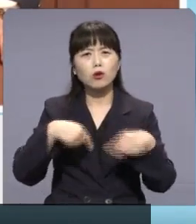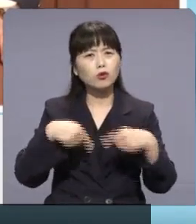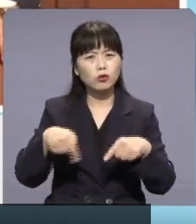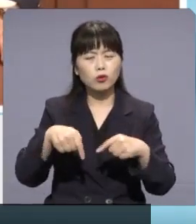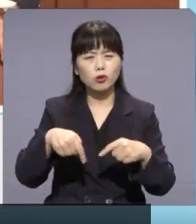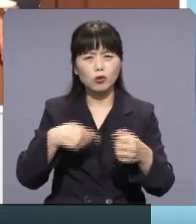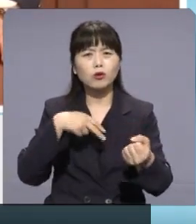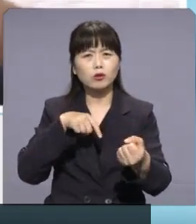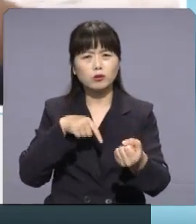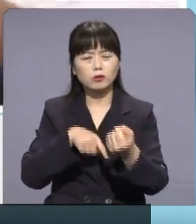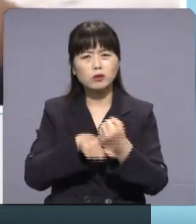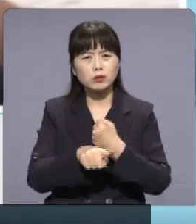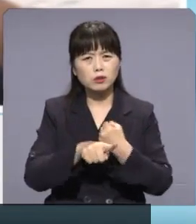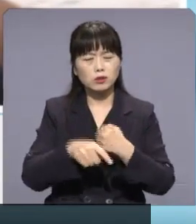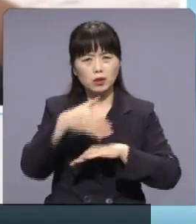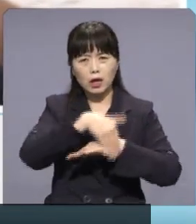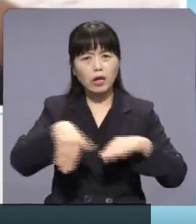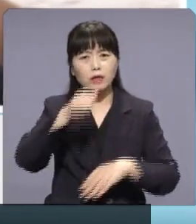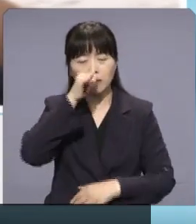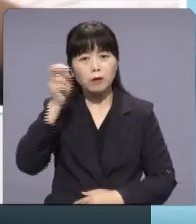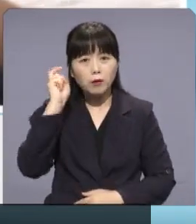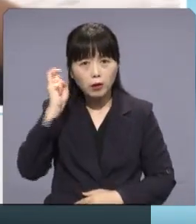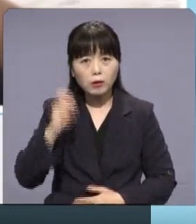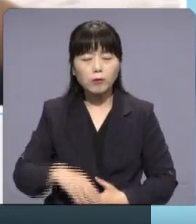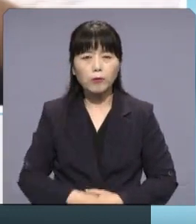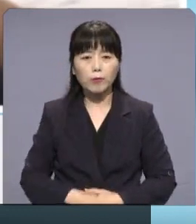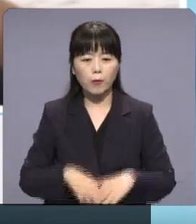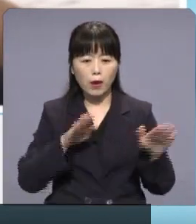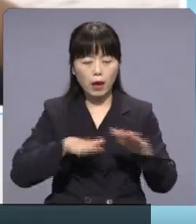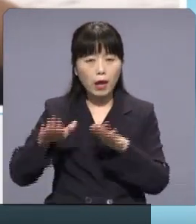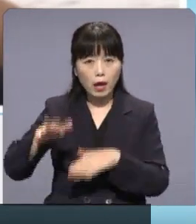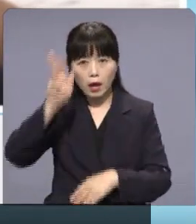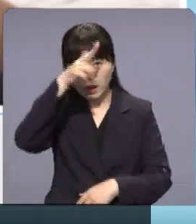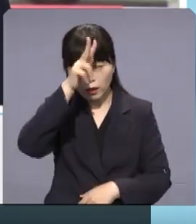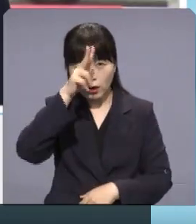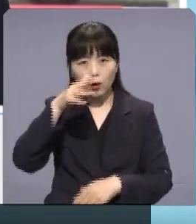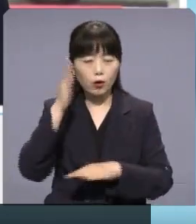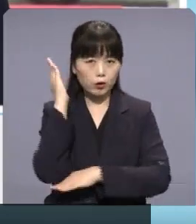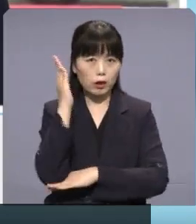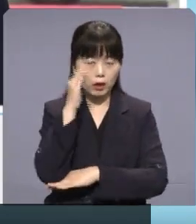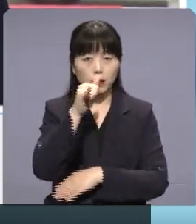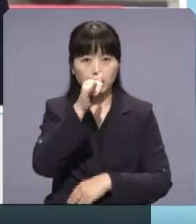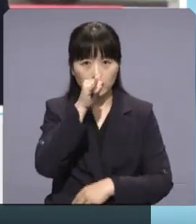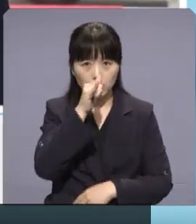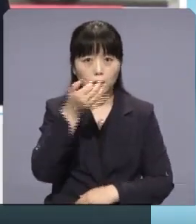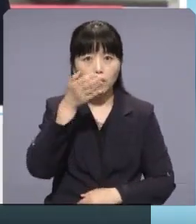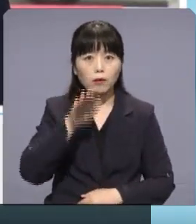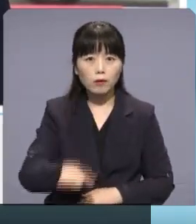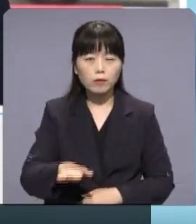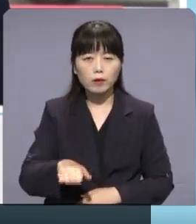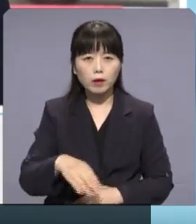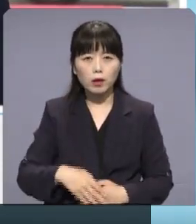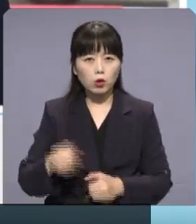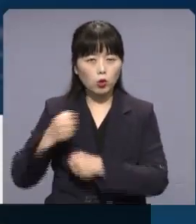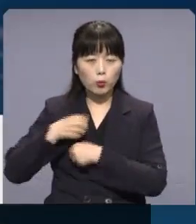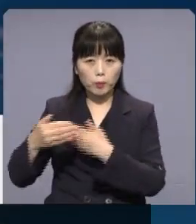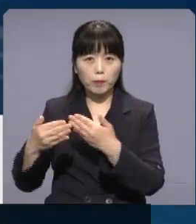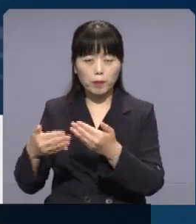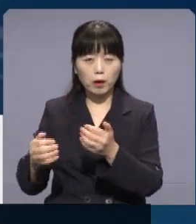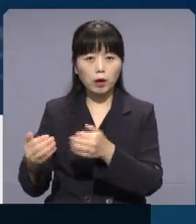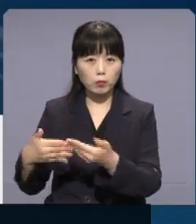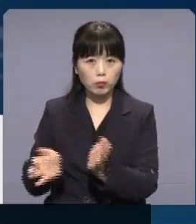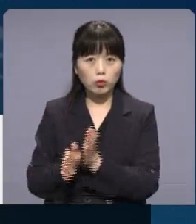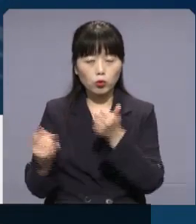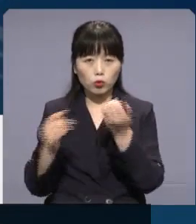수가 없을 것 같고요. 아까 이제 그 해경 얘기를 잠깐 하셨으니까 부승찬 국방부 전 대변인이 그런